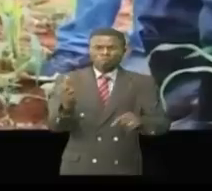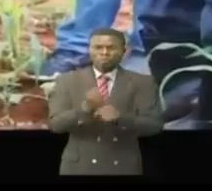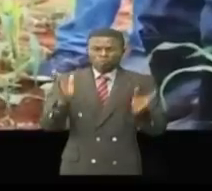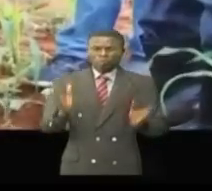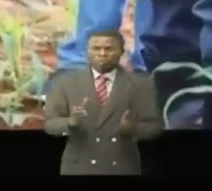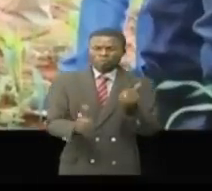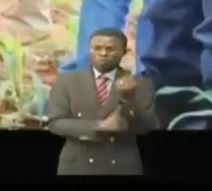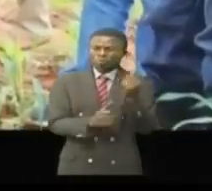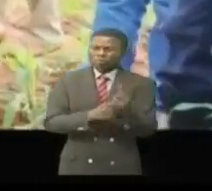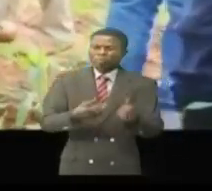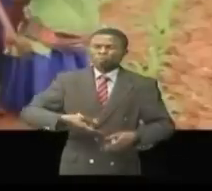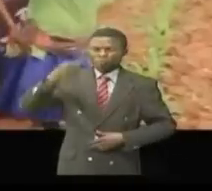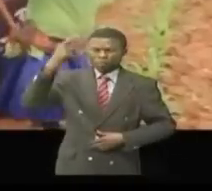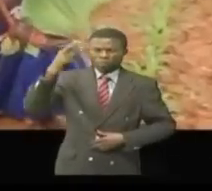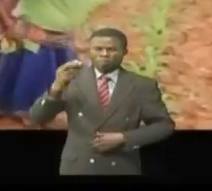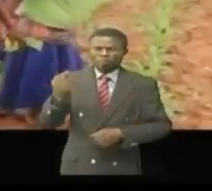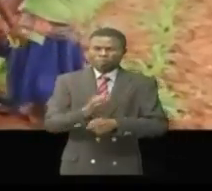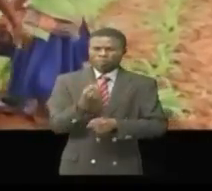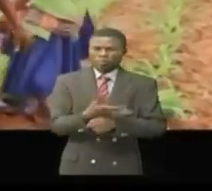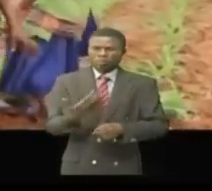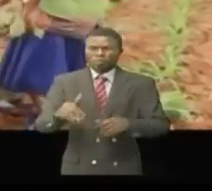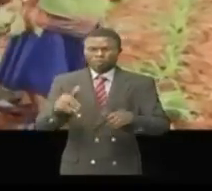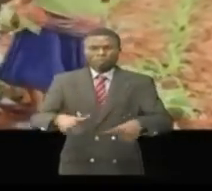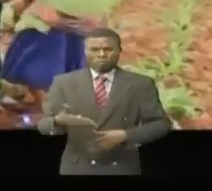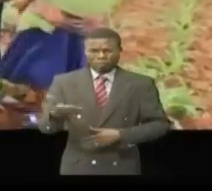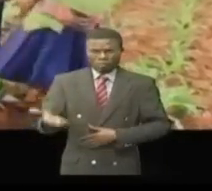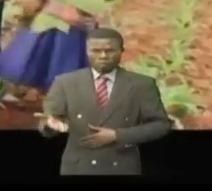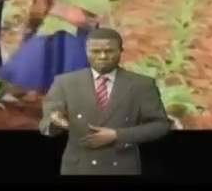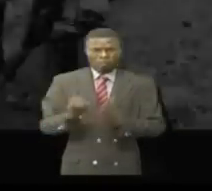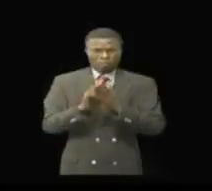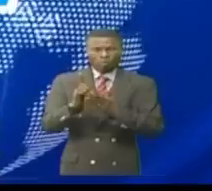grands producteurs agricoles.